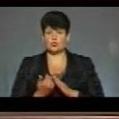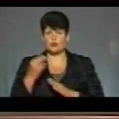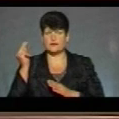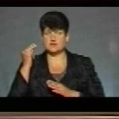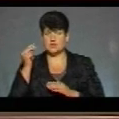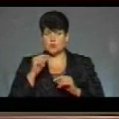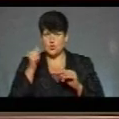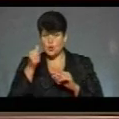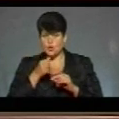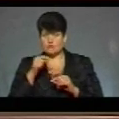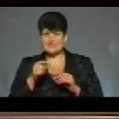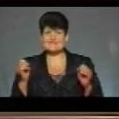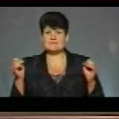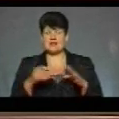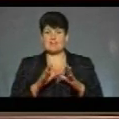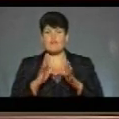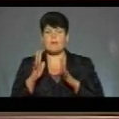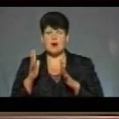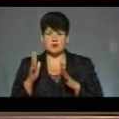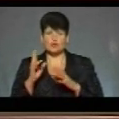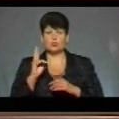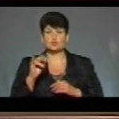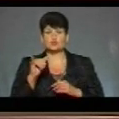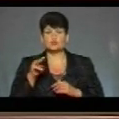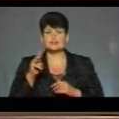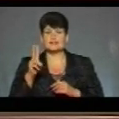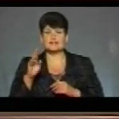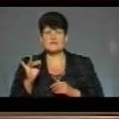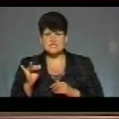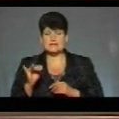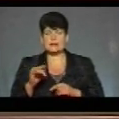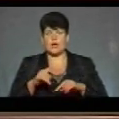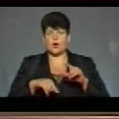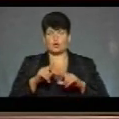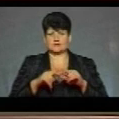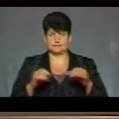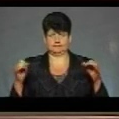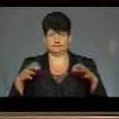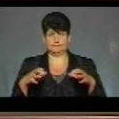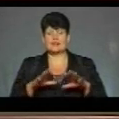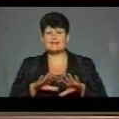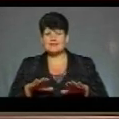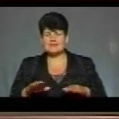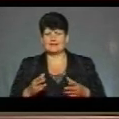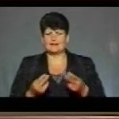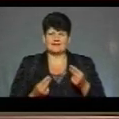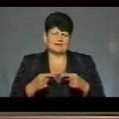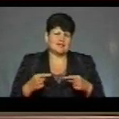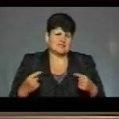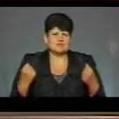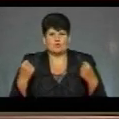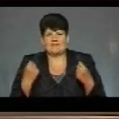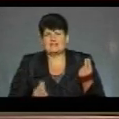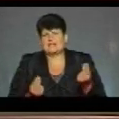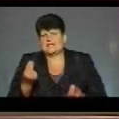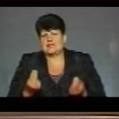року. Вони зібралися в парку мікрорайону Кутківці на родинне вогнище. Діти перетягували канат, грали в різноманітні спортивні